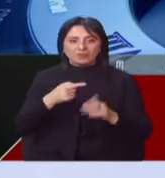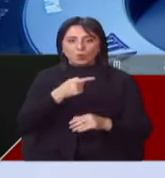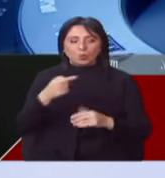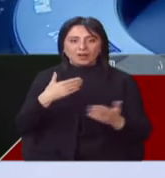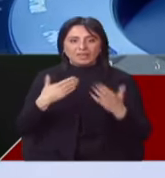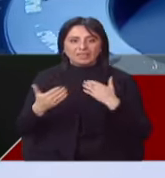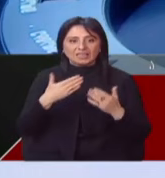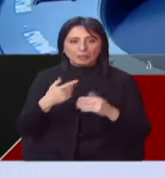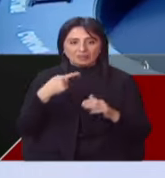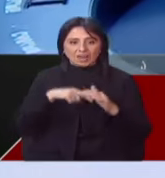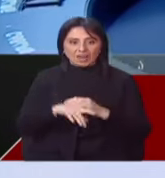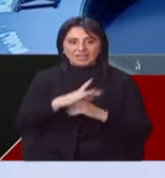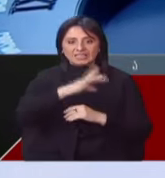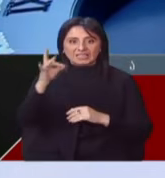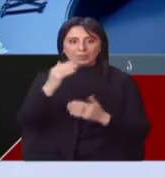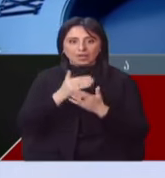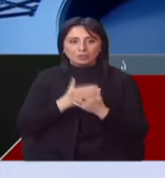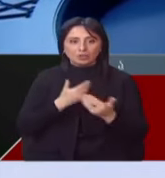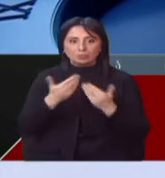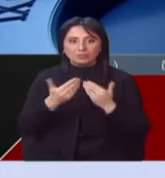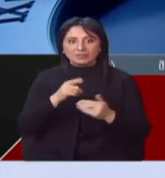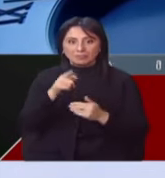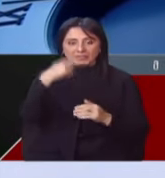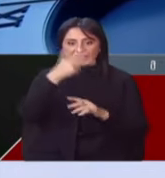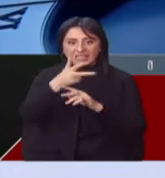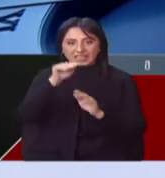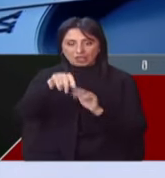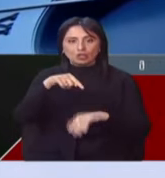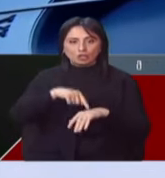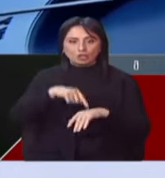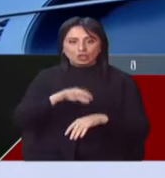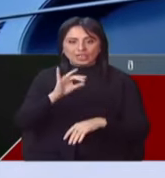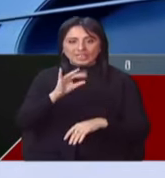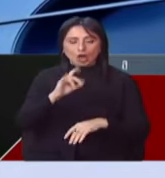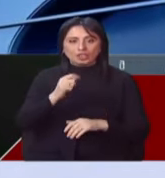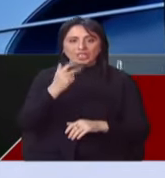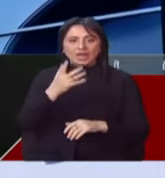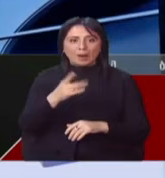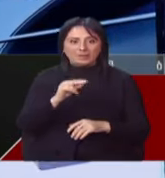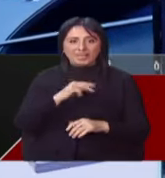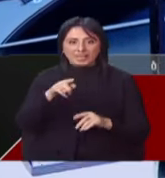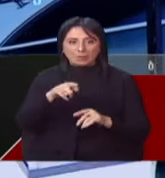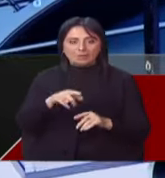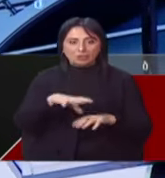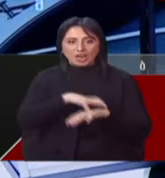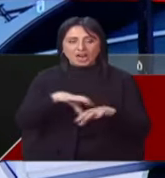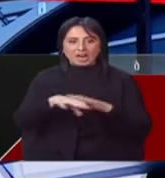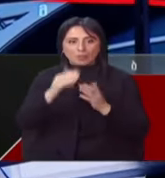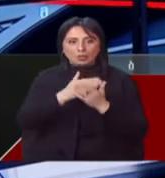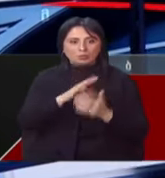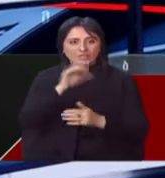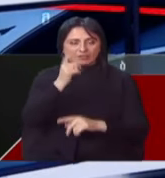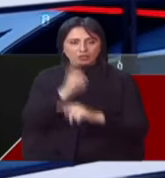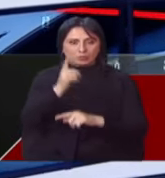უარყოფითი დამოკიდებულების გამო საბჭოთა რეჟიმის მიმართ, რომელიც მის ფილმებშიც იგრძნობოდა, ოთარ იოსელიანის რამდენიმე ნამუშევარი რეპრესიულმა რეჟიმმა